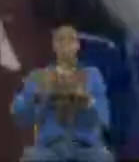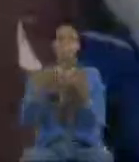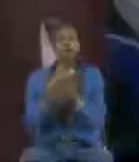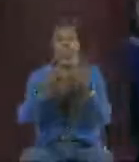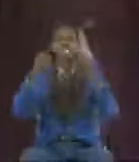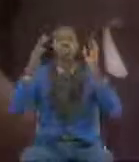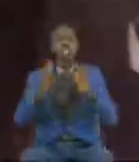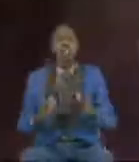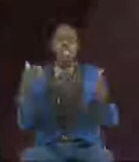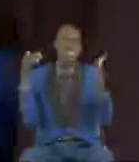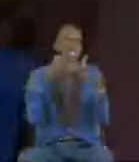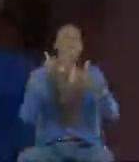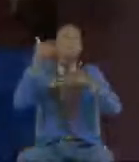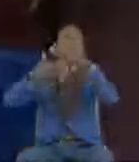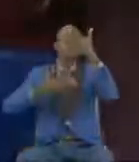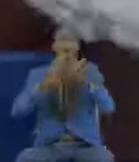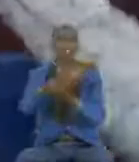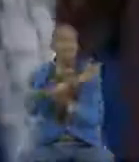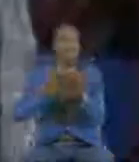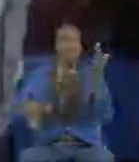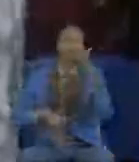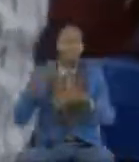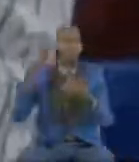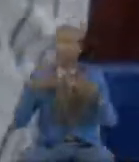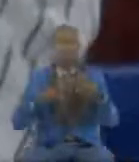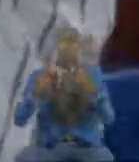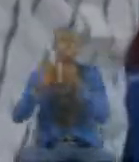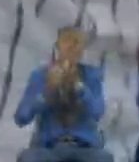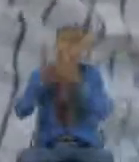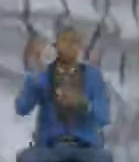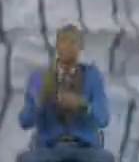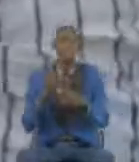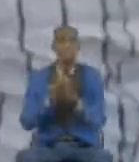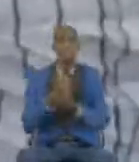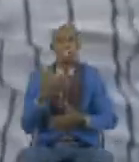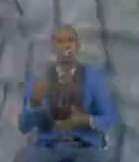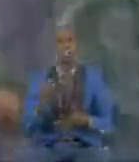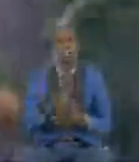progrès quittent ton chemin au nom de Jésus.